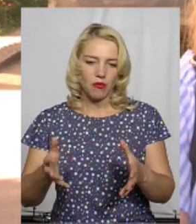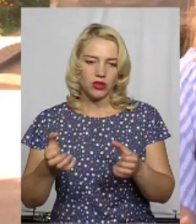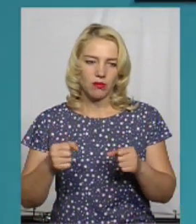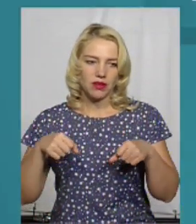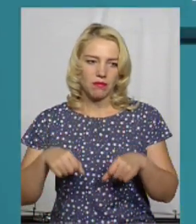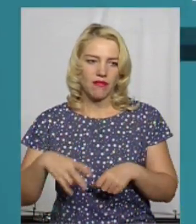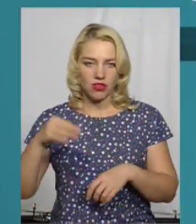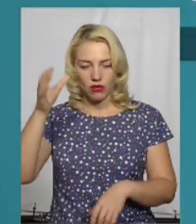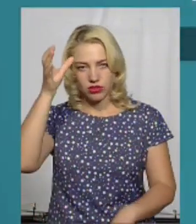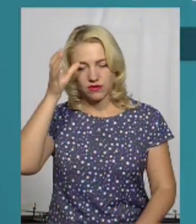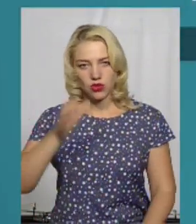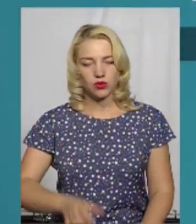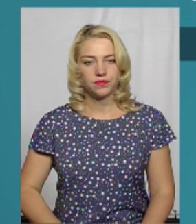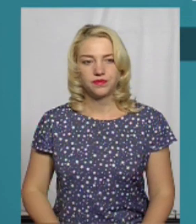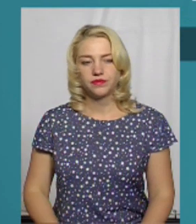на освіту.